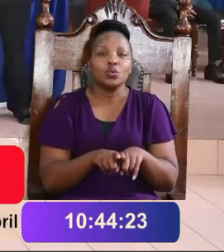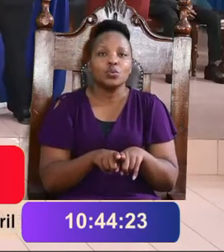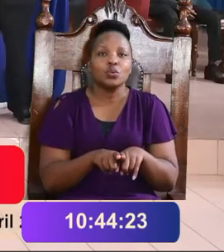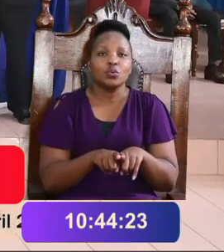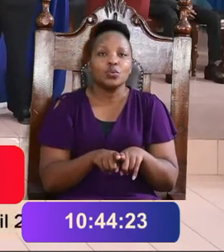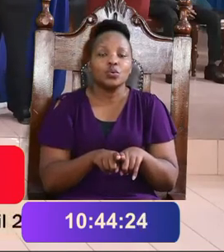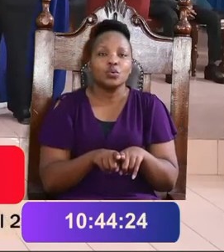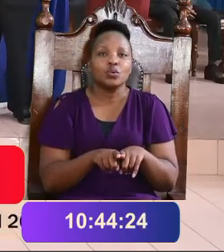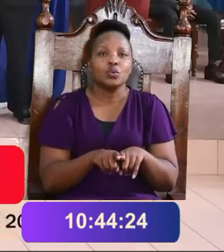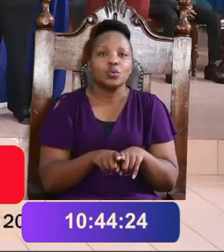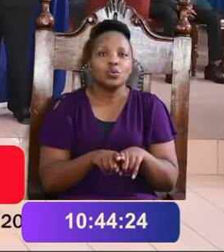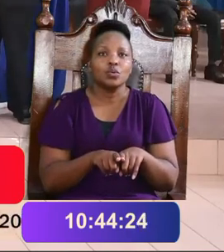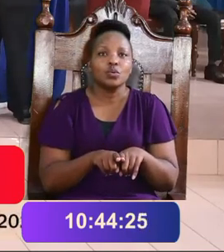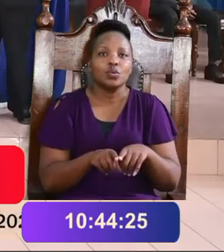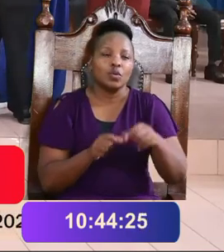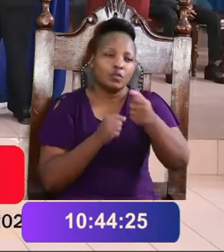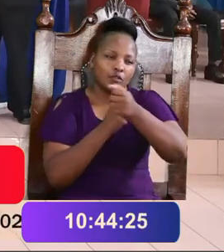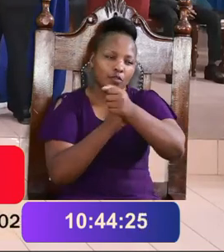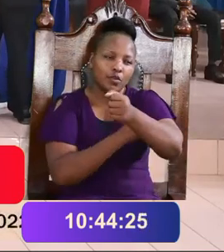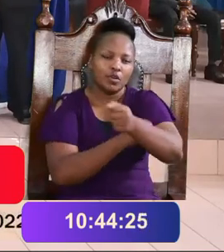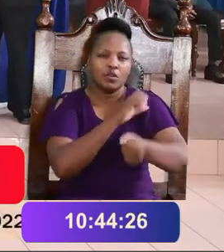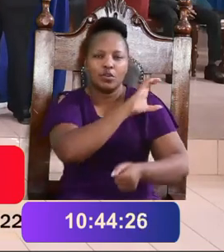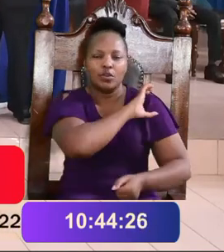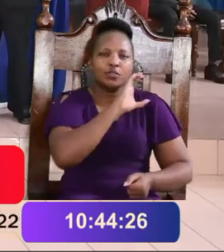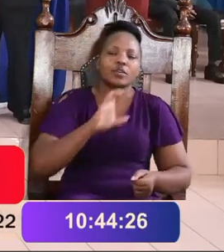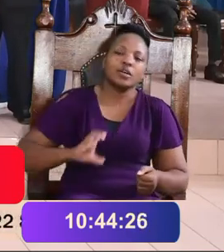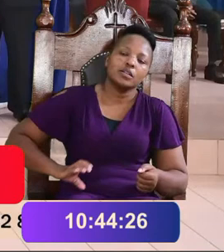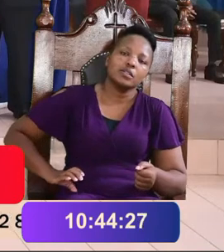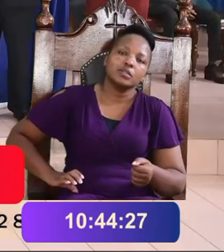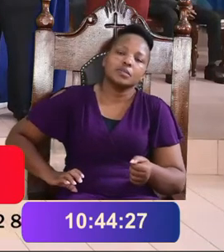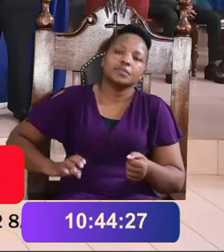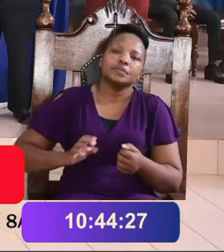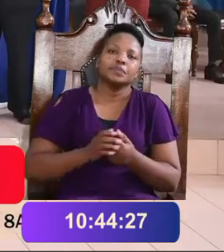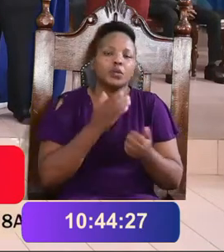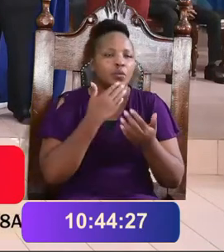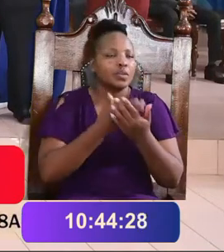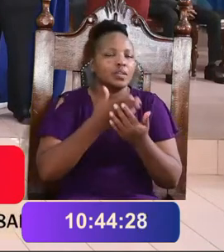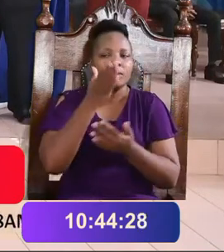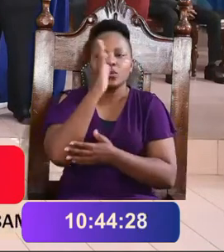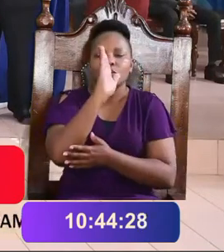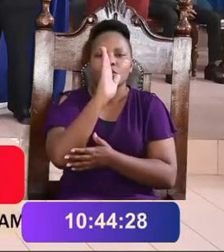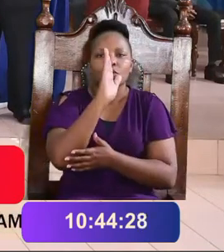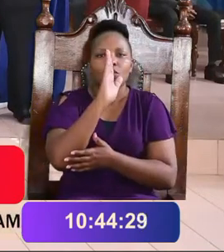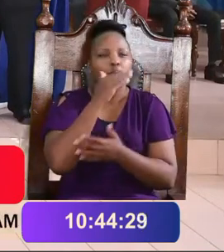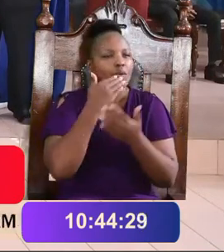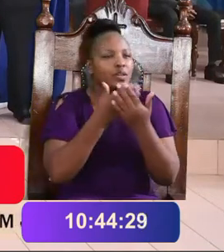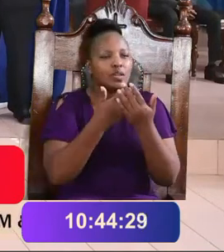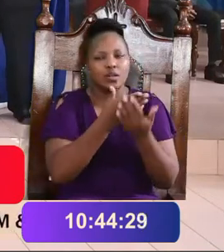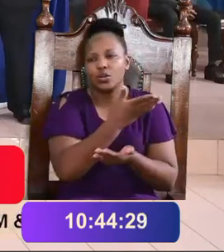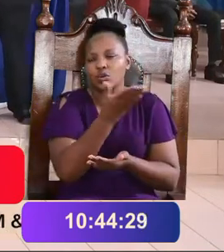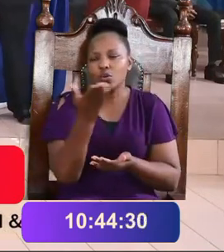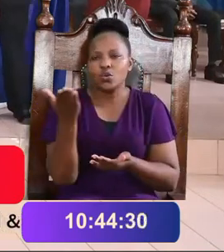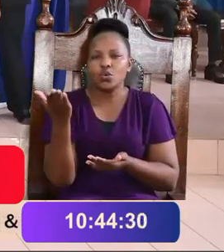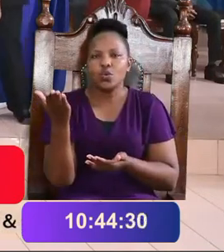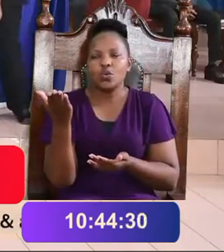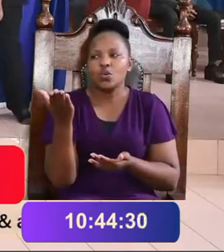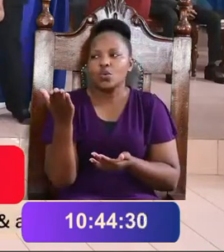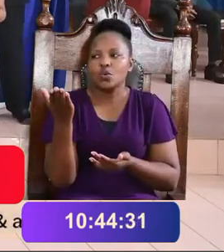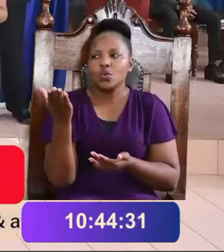kuwekwa katika misingi ya Kikristo, and we thank the Lord. Na tunawashukuru nyinyi hata mkienda